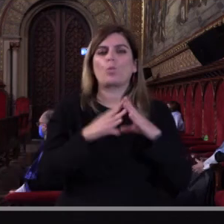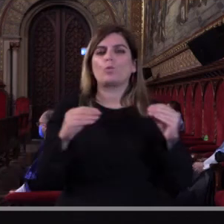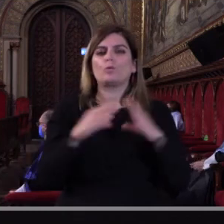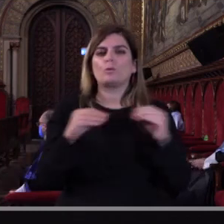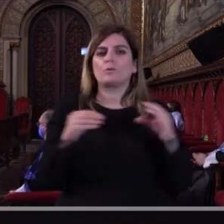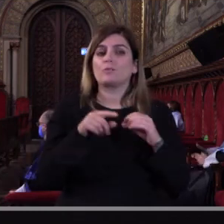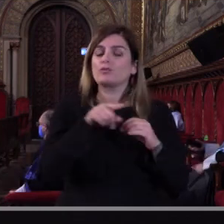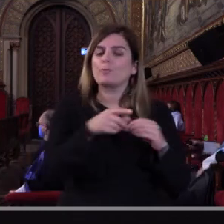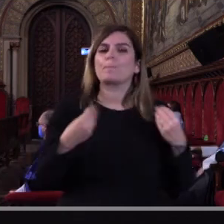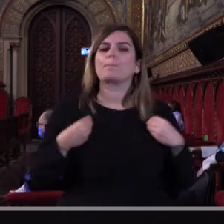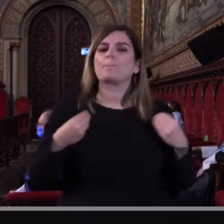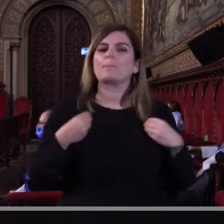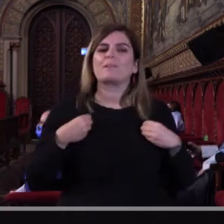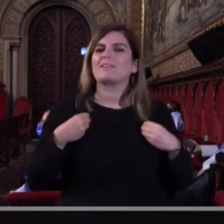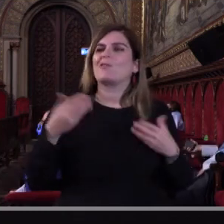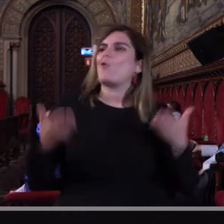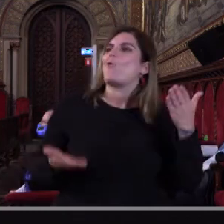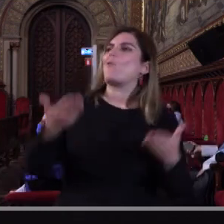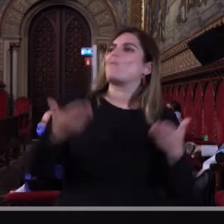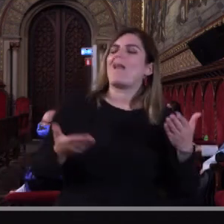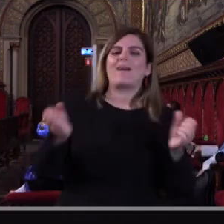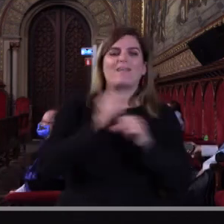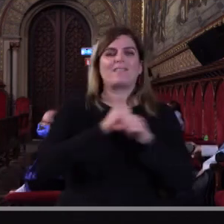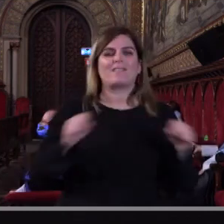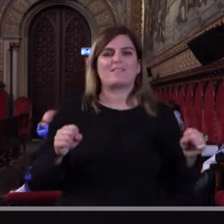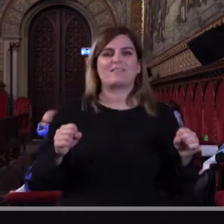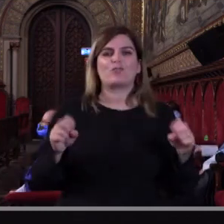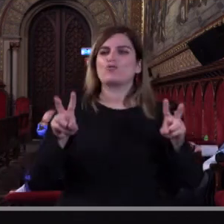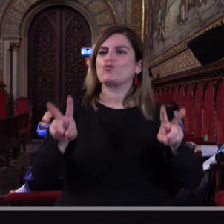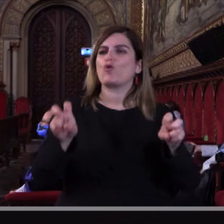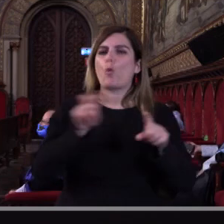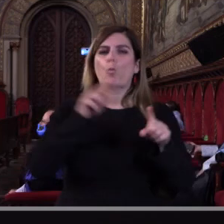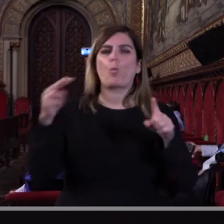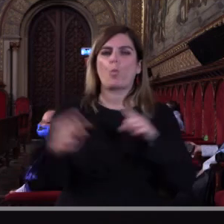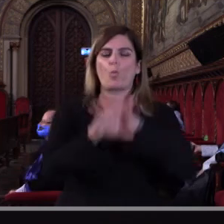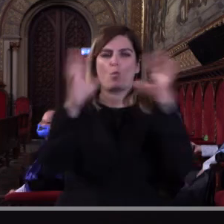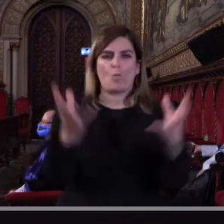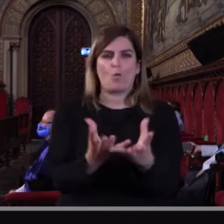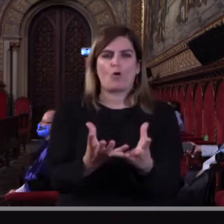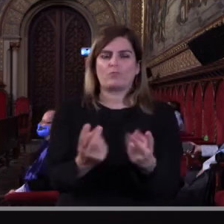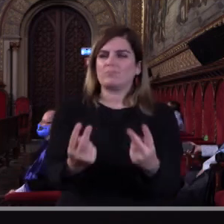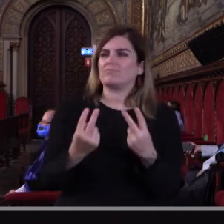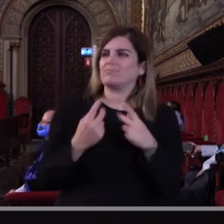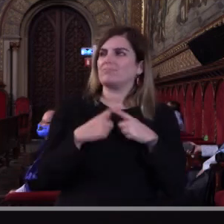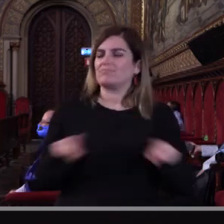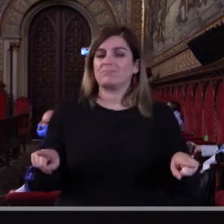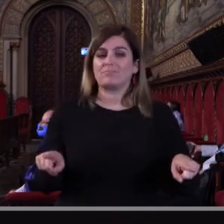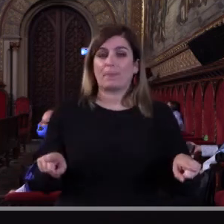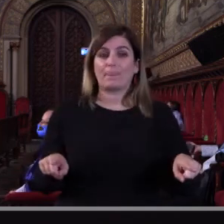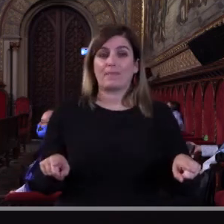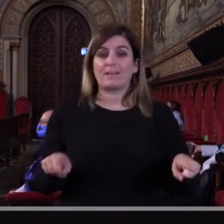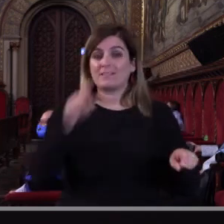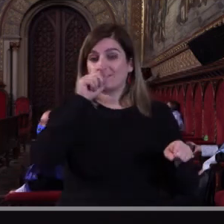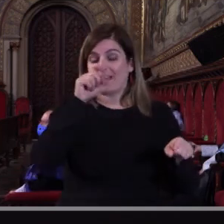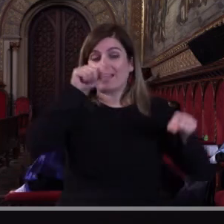sempre, és una vida incomparable, una nova manera de veure el món i de veure's a si mateix, i no volem que els estudiants que